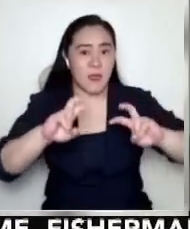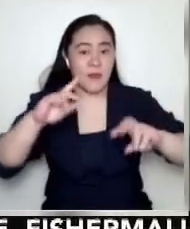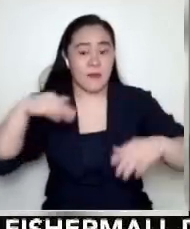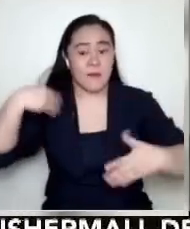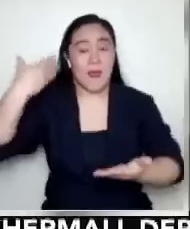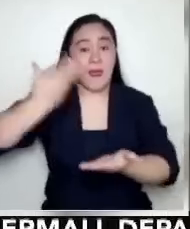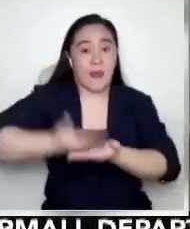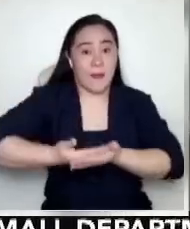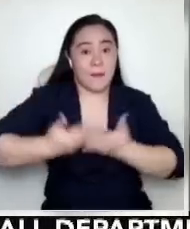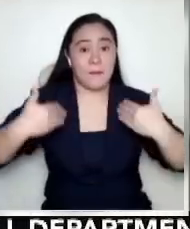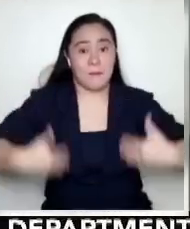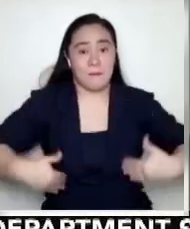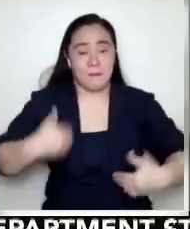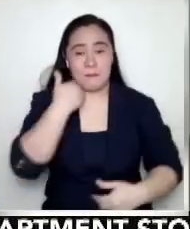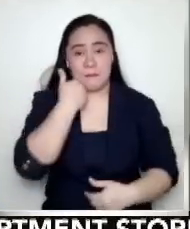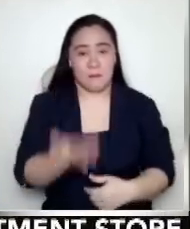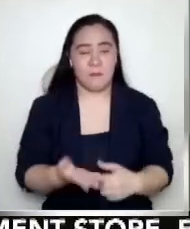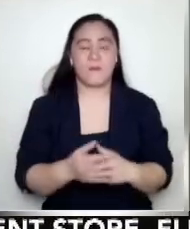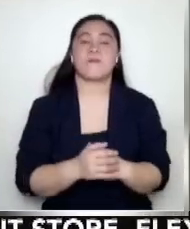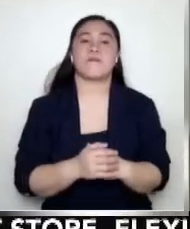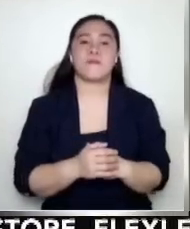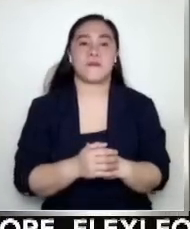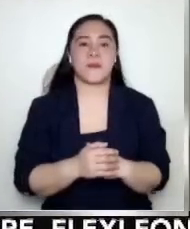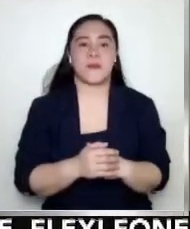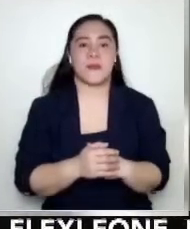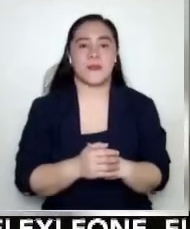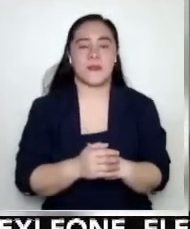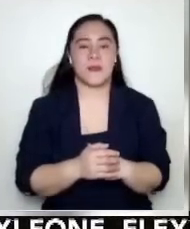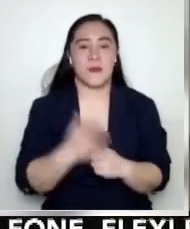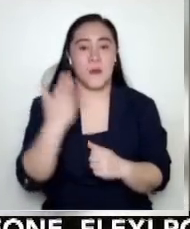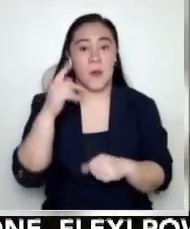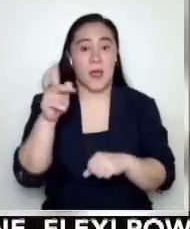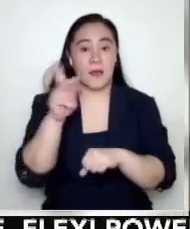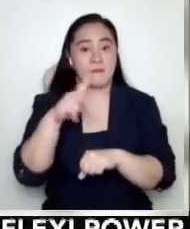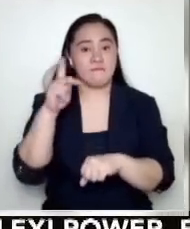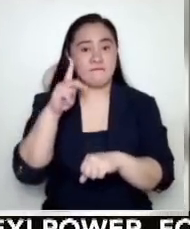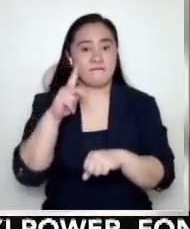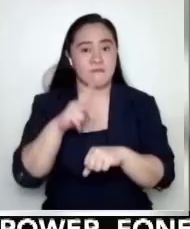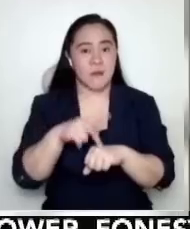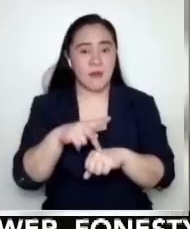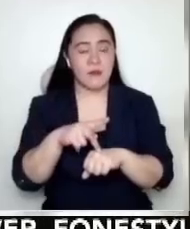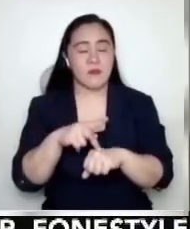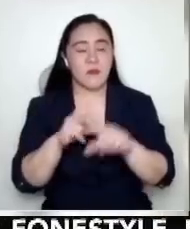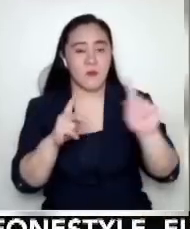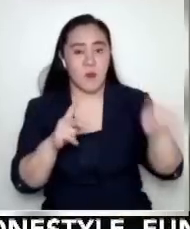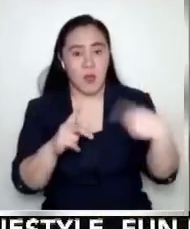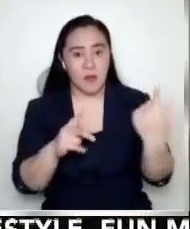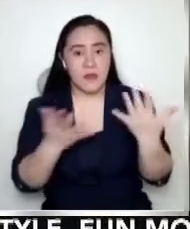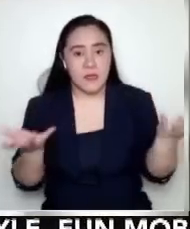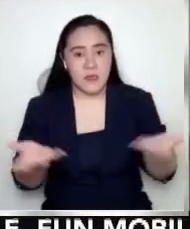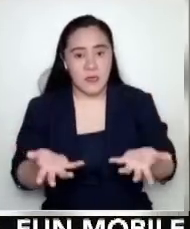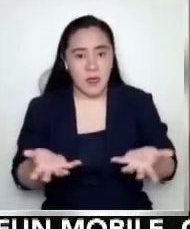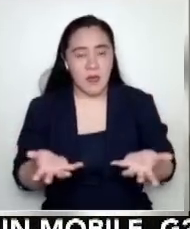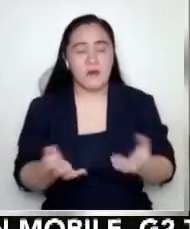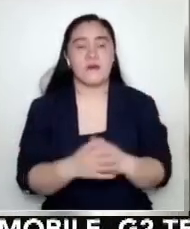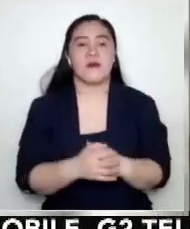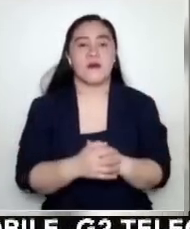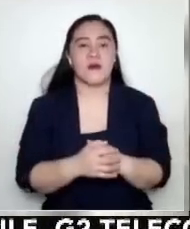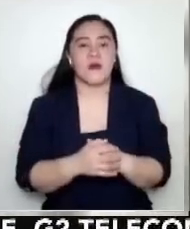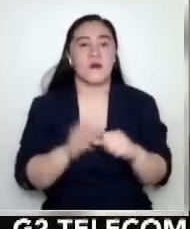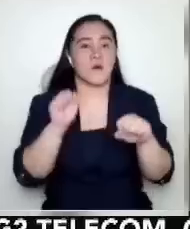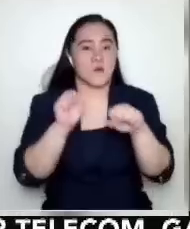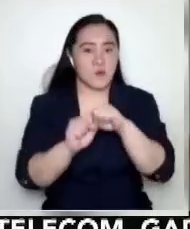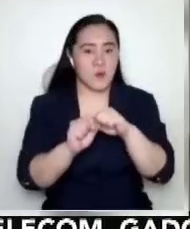So magkaka-autopsy din dito sa Pilipinas to be done, I think, by the NBI. So kaya Sunday